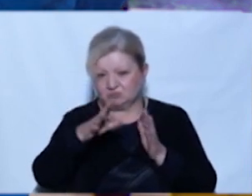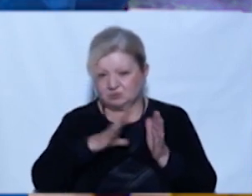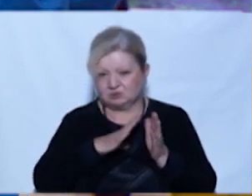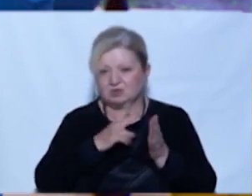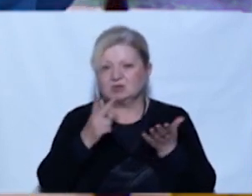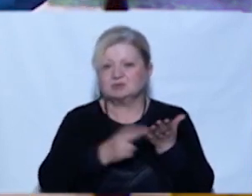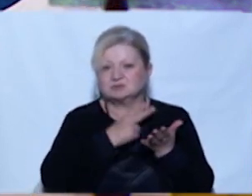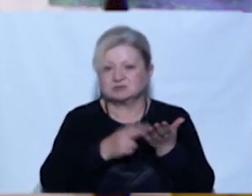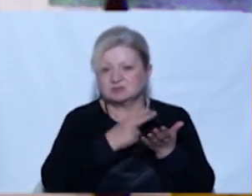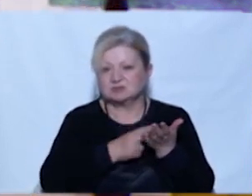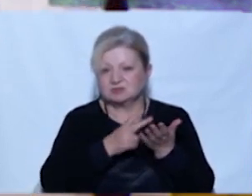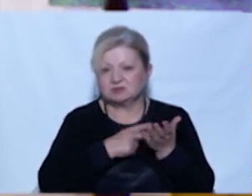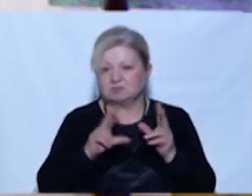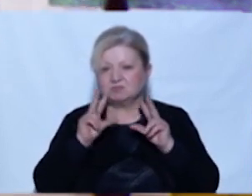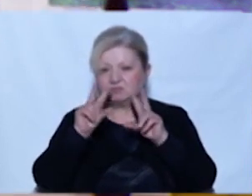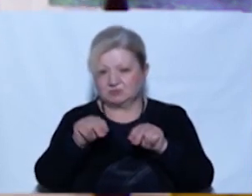წიგნი ფიცისა.